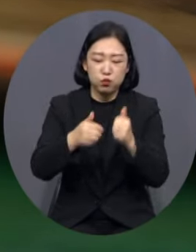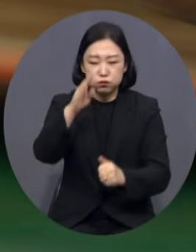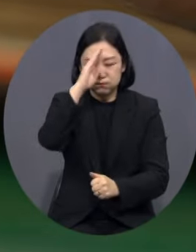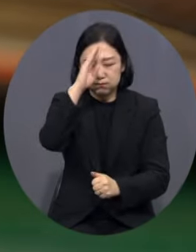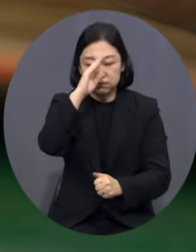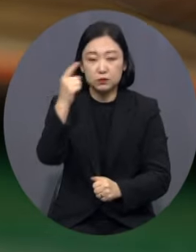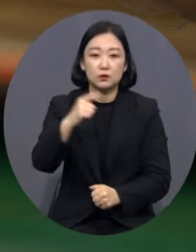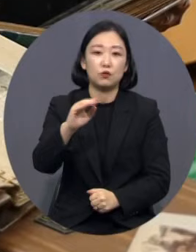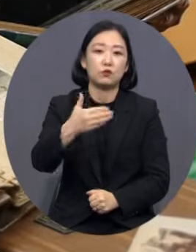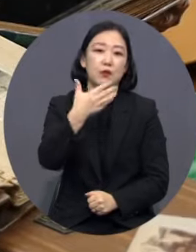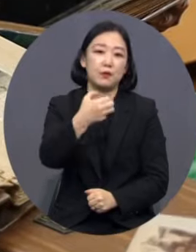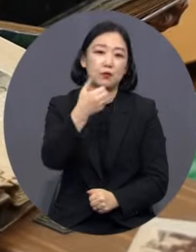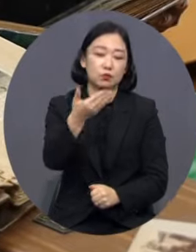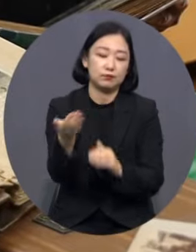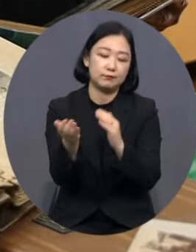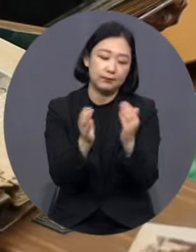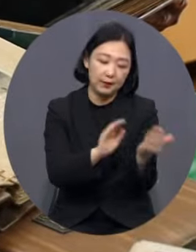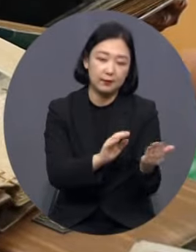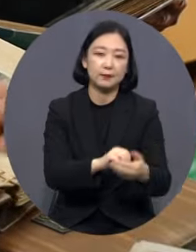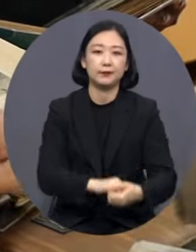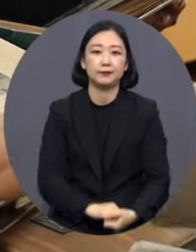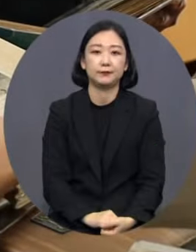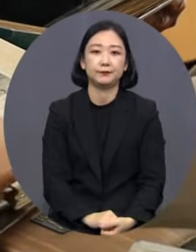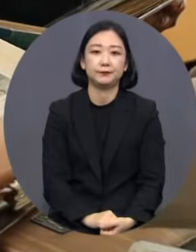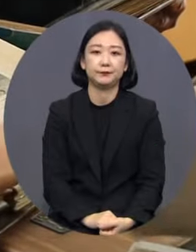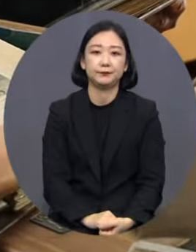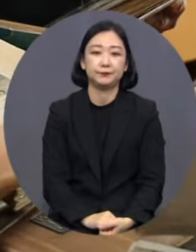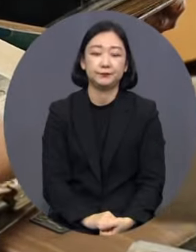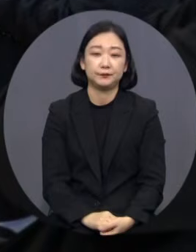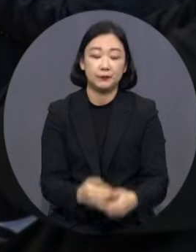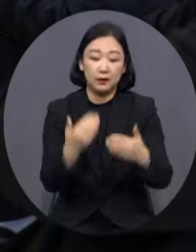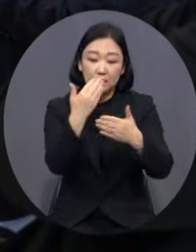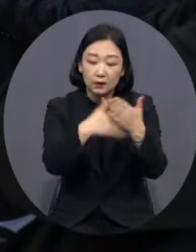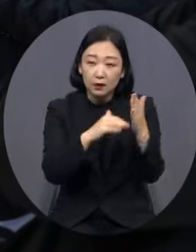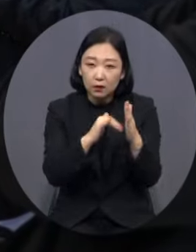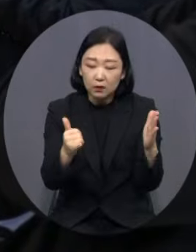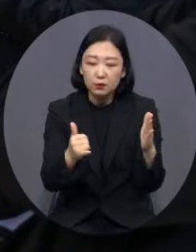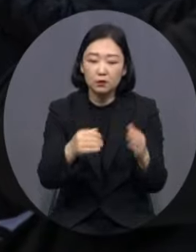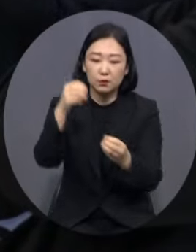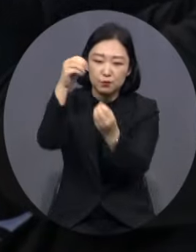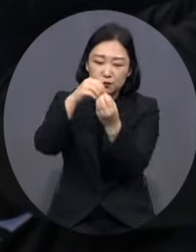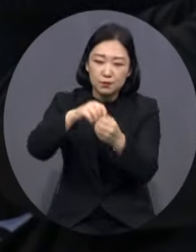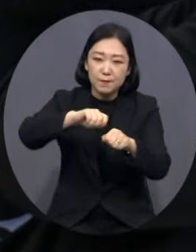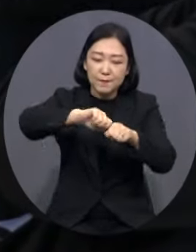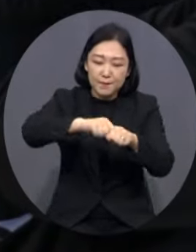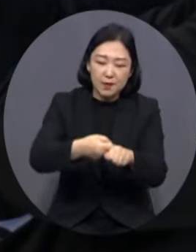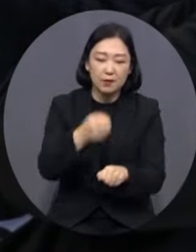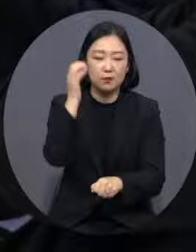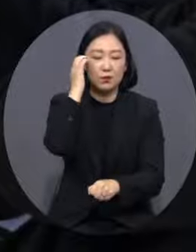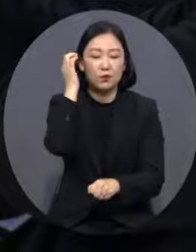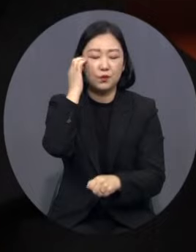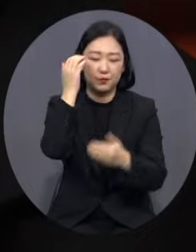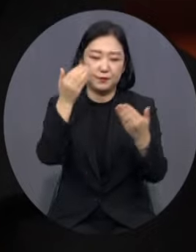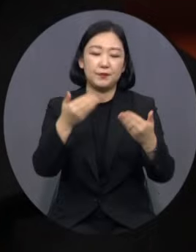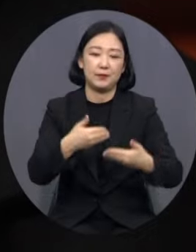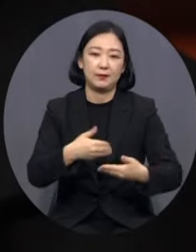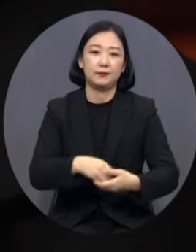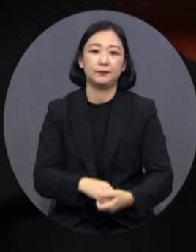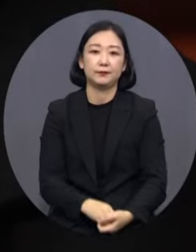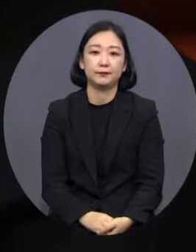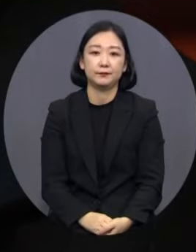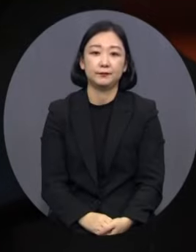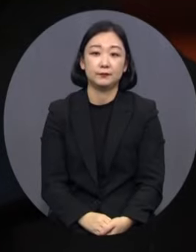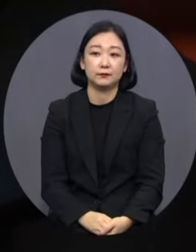1989년 세상을 떠났습니다 남겨준 유가족은 연자와 트라우마에 시달려야 했습니다